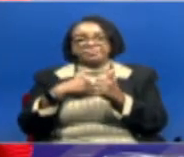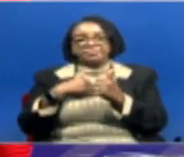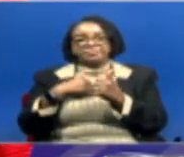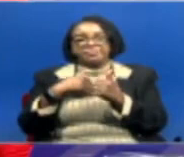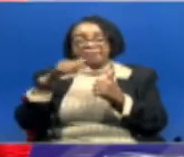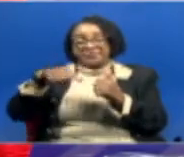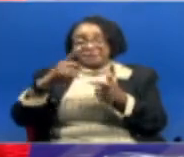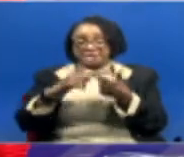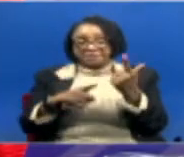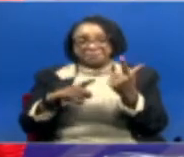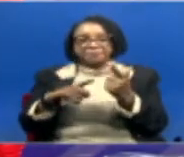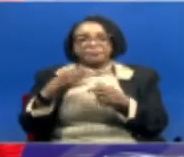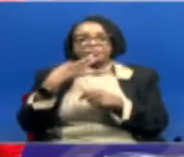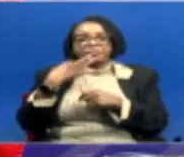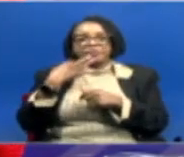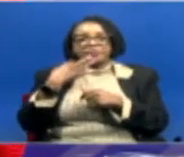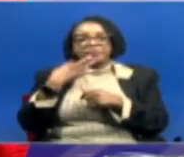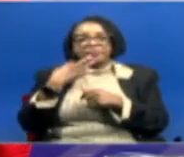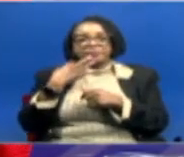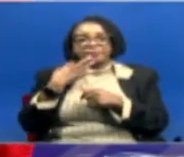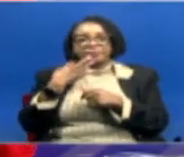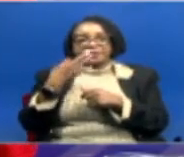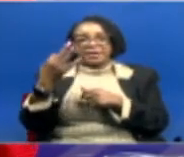2023 ni wanafunzi